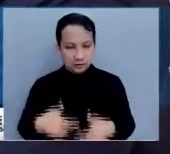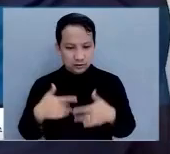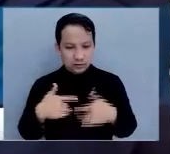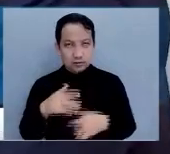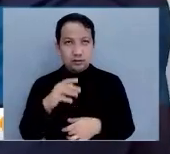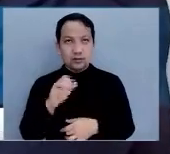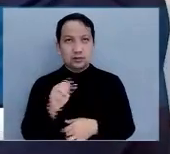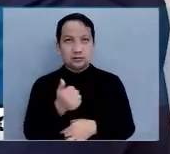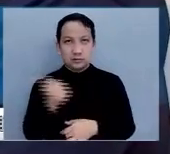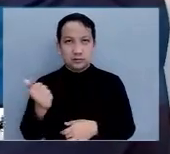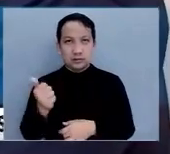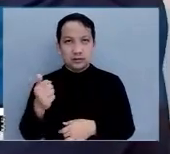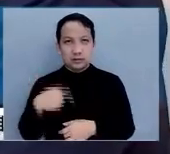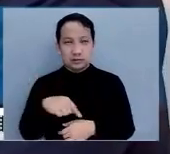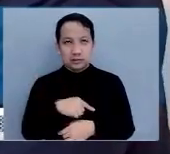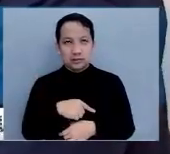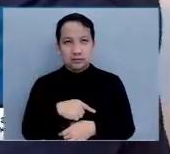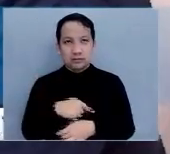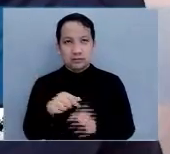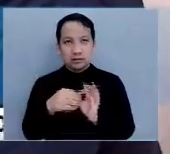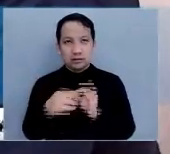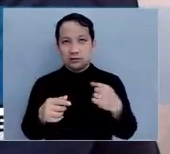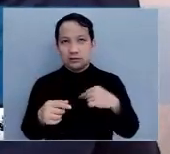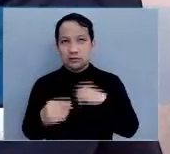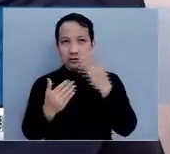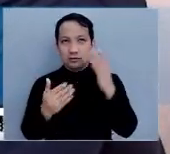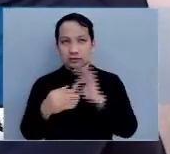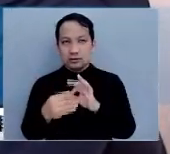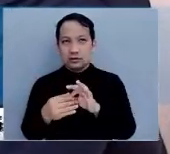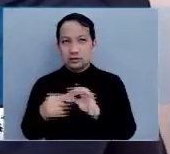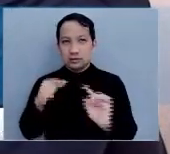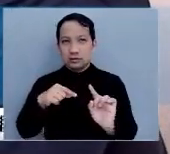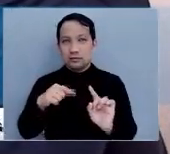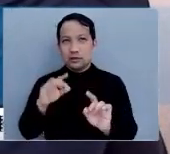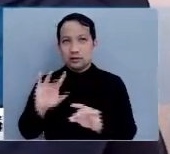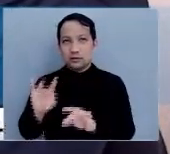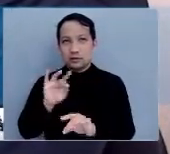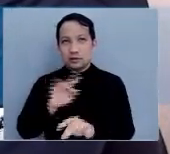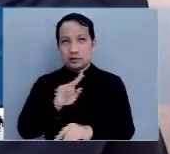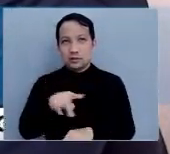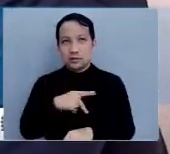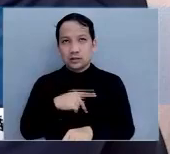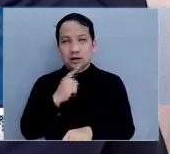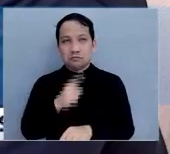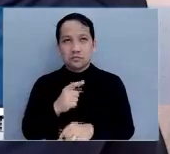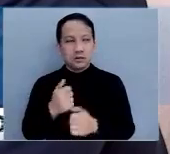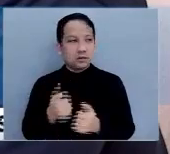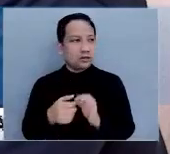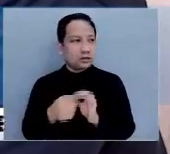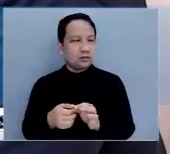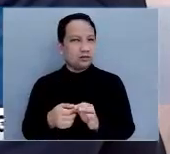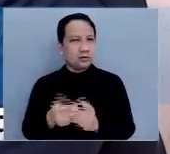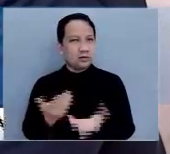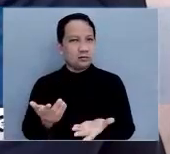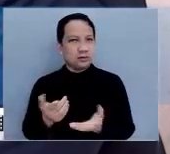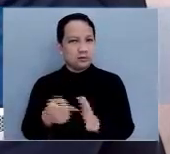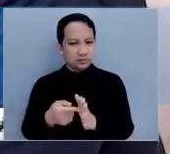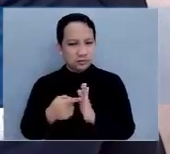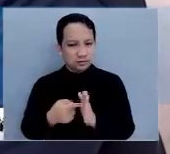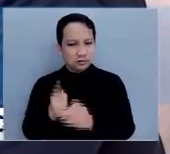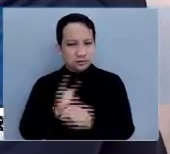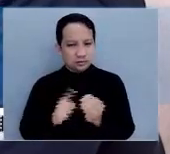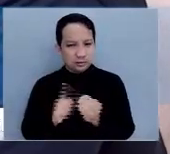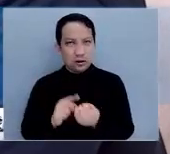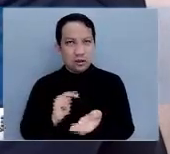yung isa, di ba? Pero parang yung kay Abby, naging choice niya kasi merong nananaig talaga na grabe ang requirements, halimbawa